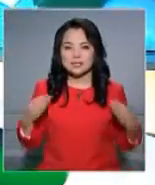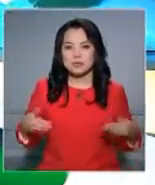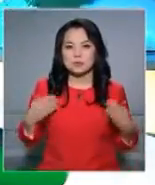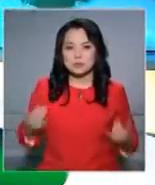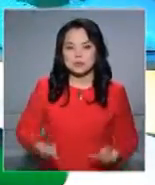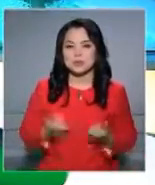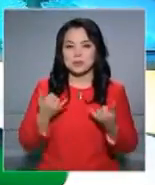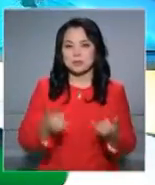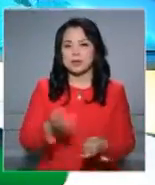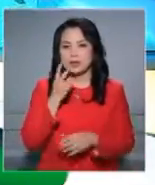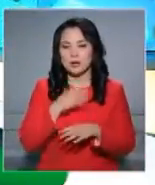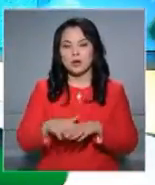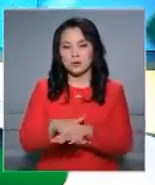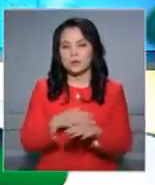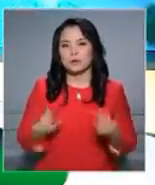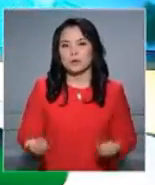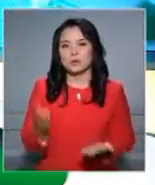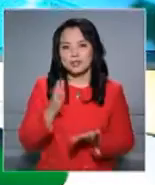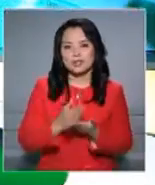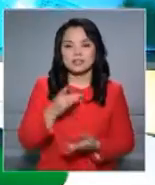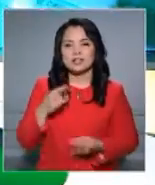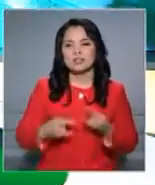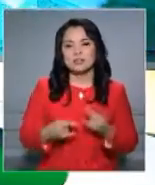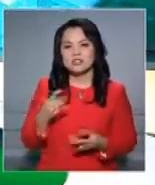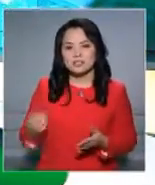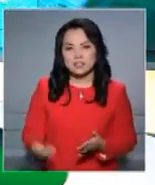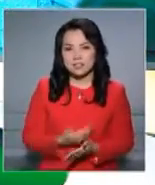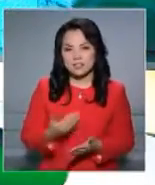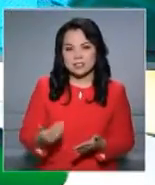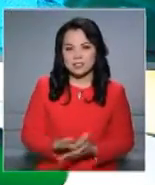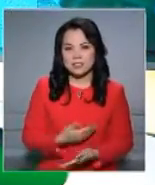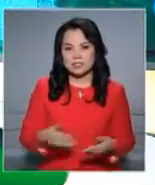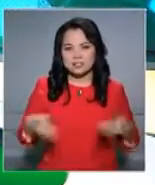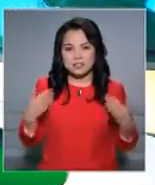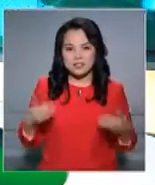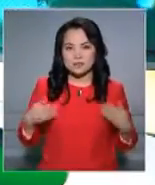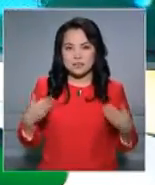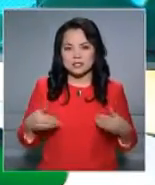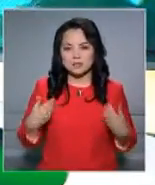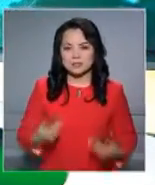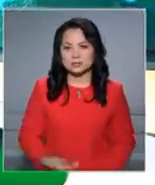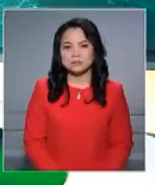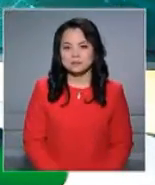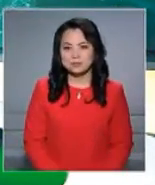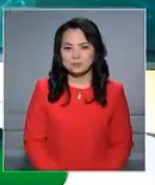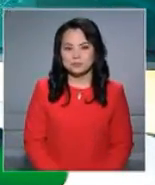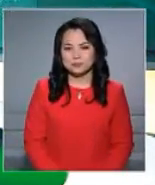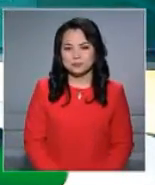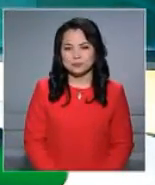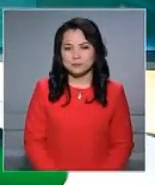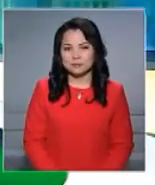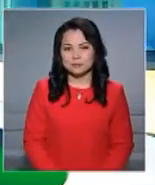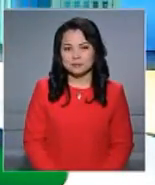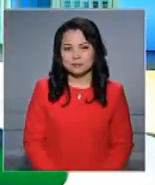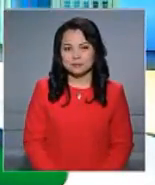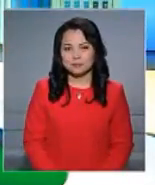Армысыздар, тікелей эфирде жаңалықтар, сіздермен бірге Мақпал Асубайқызы. Сулы аудармада әріптесім Шырын Қожбанова.